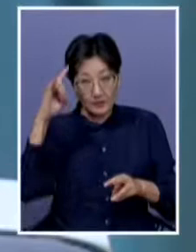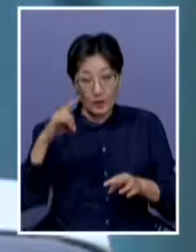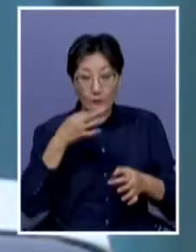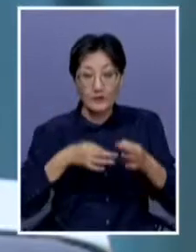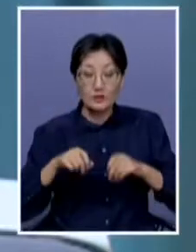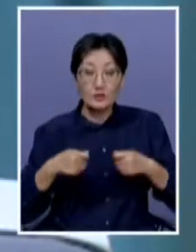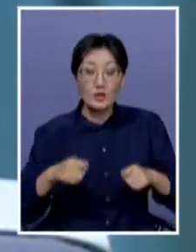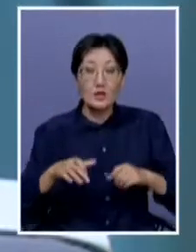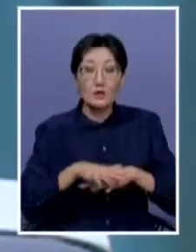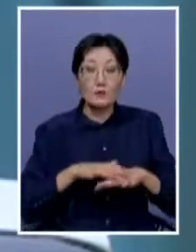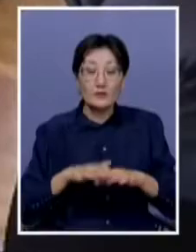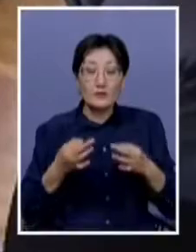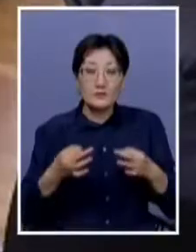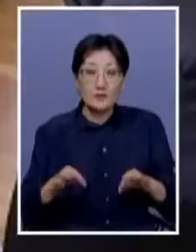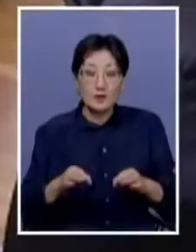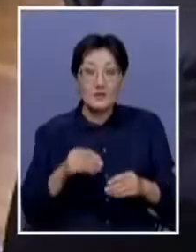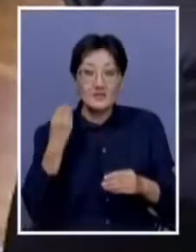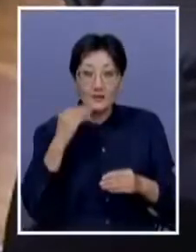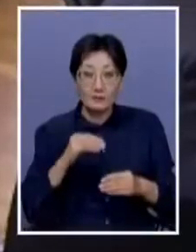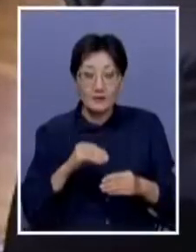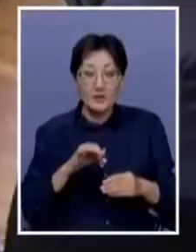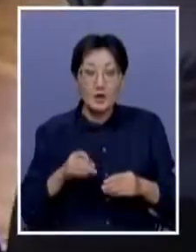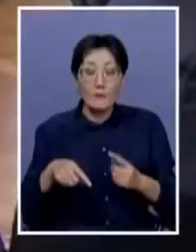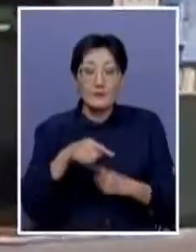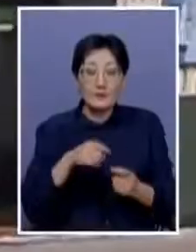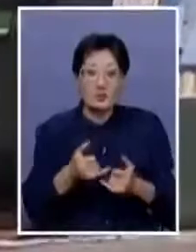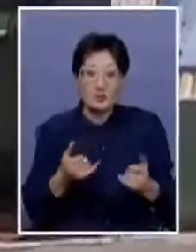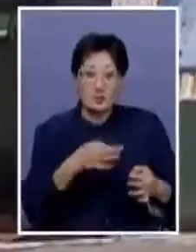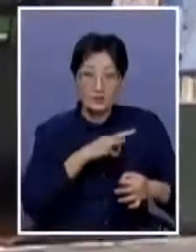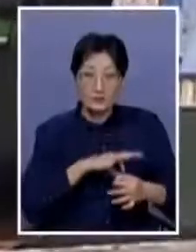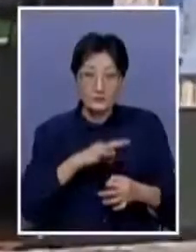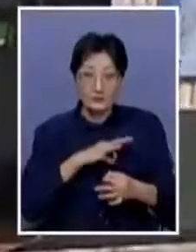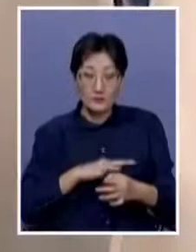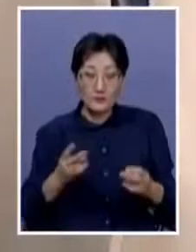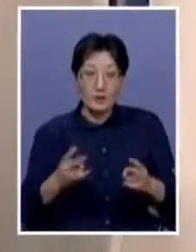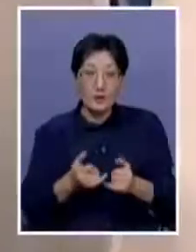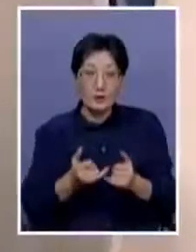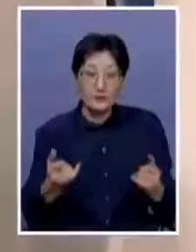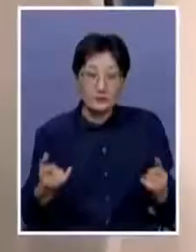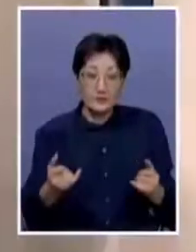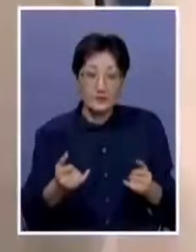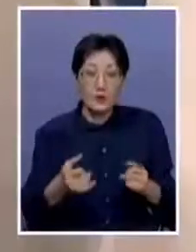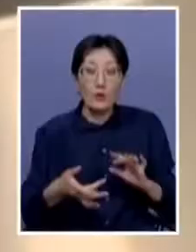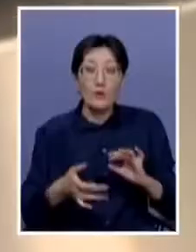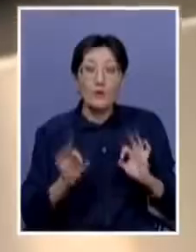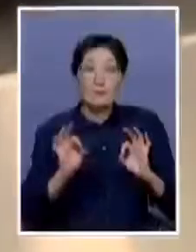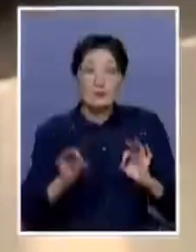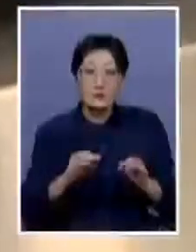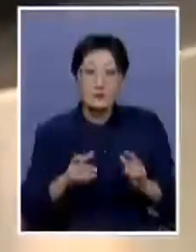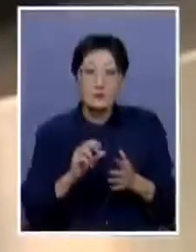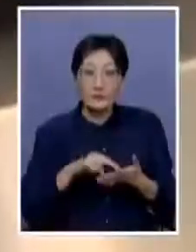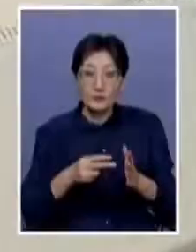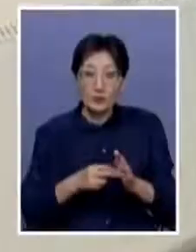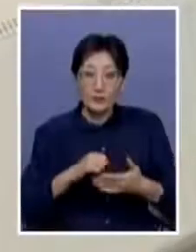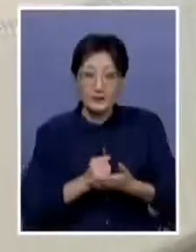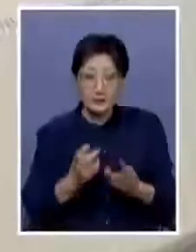нарығында халыққа қол жетімді пен сапаны, ал бизнес үшін тиімділікті қамтамасыз ететін оңтайлы бағалар белгіленуі тиіс